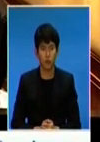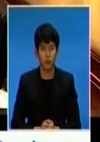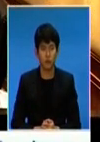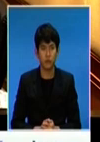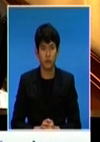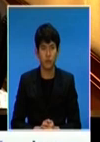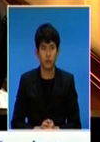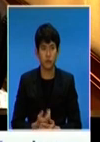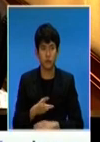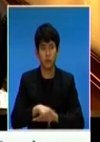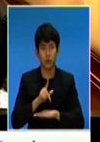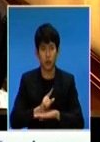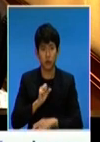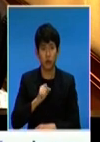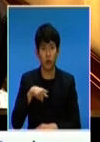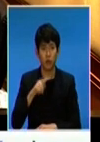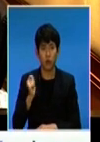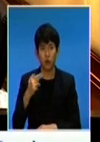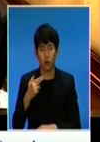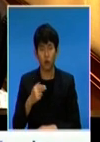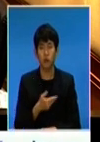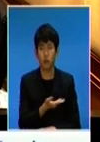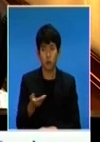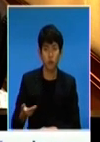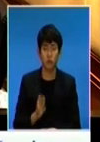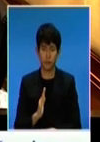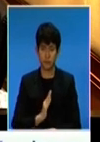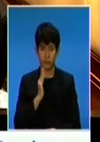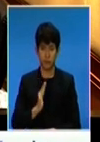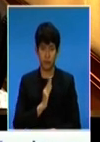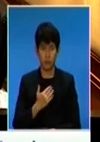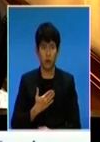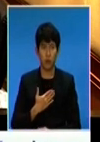การเปลี่ยนท่านประธานสภาท่านสมาชิกผู้ทรงเกียรติที่เคารพครับผมขออนุญาตที่จะ